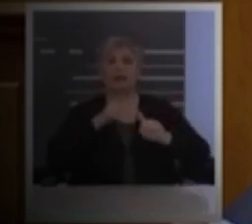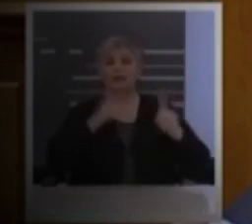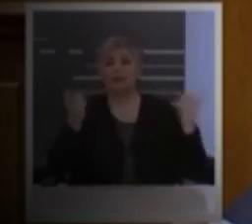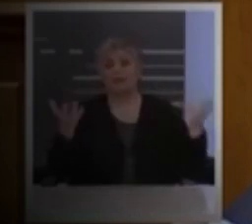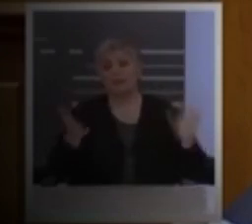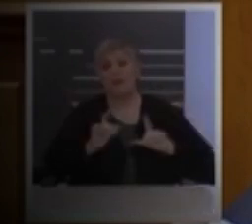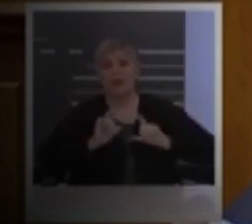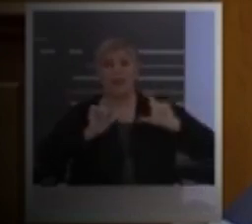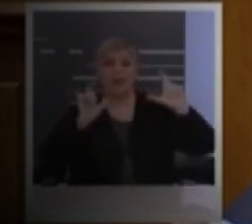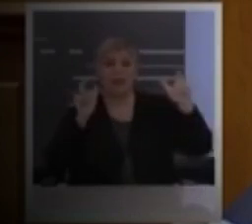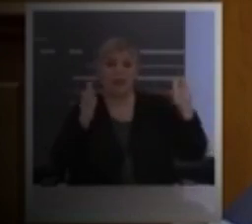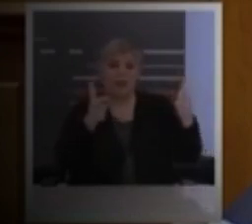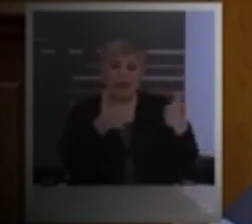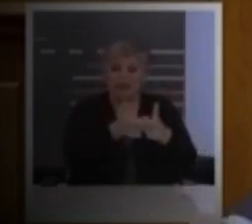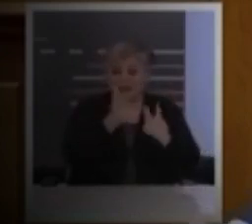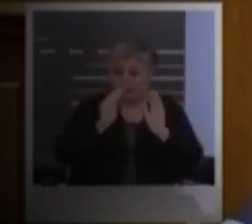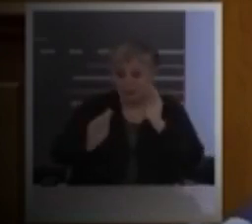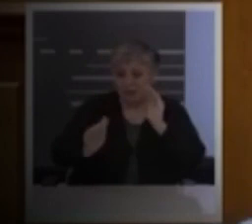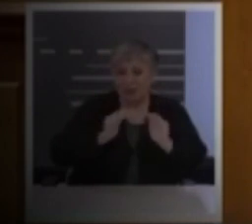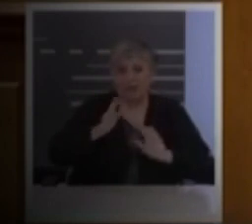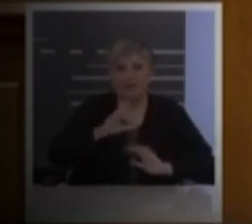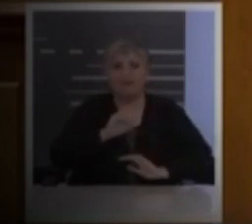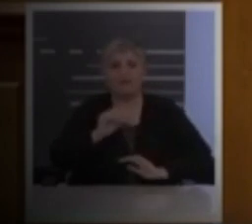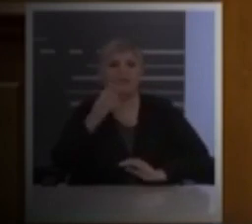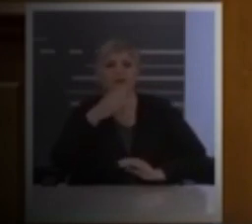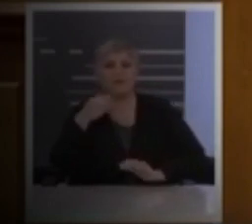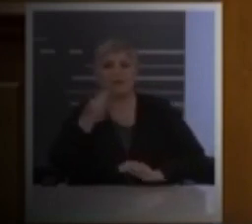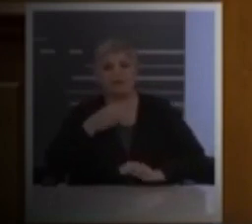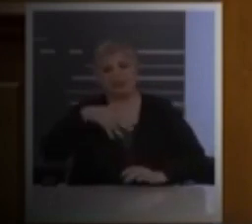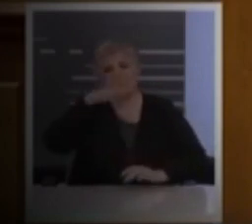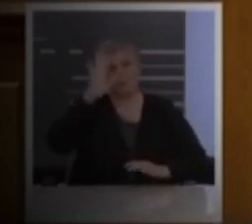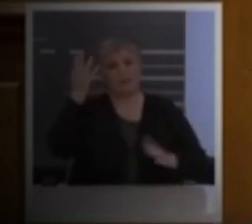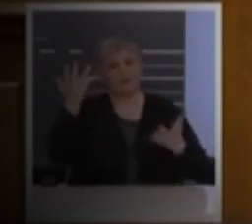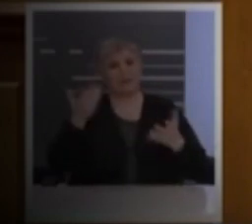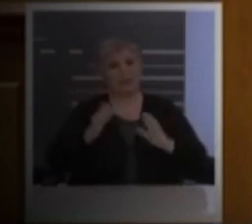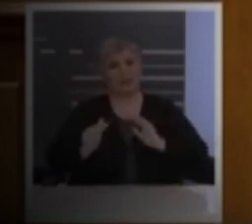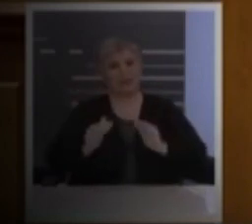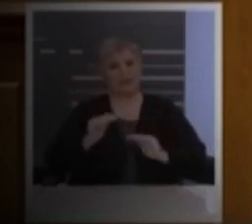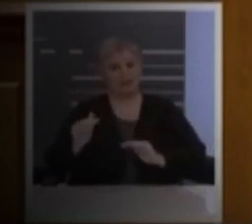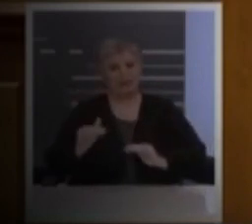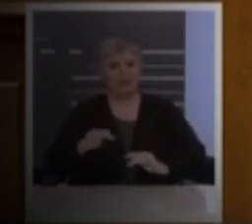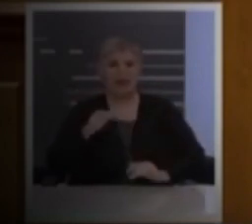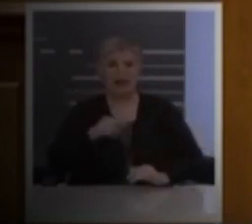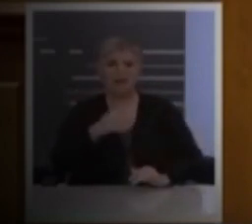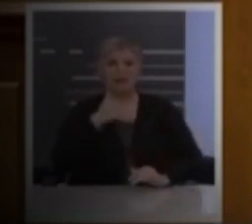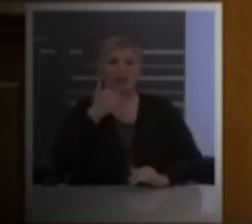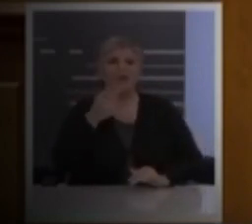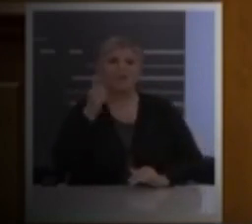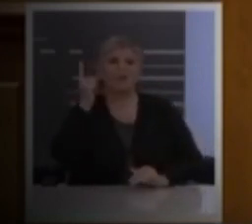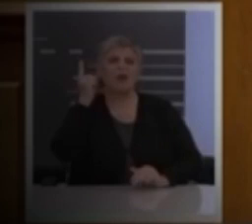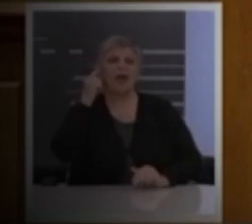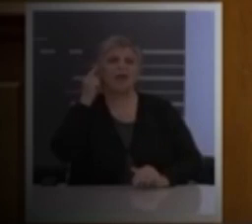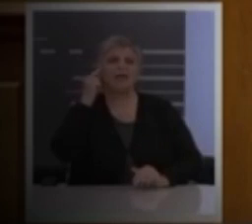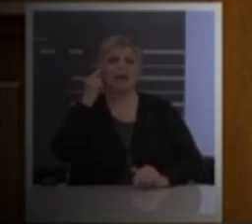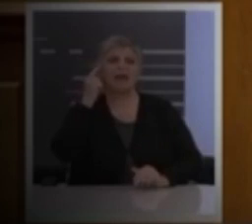δεν ξέρουν και δεν μπορούν να καταλάβουν τι σημαίνει για αυτούς τους ανθρώπους αυτή η ενίσχυση που κάποιοι από εδώ, από αυτό